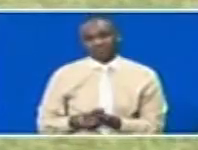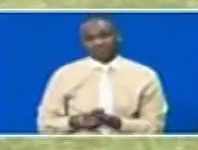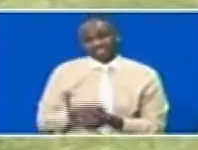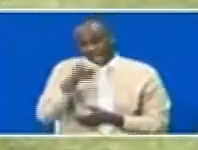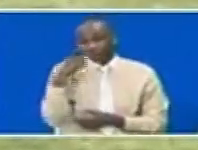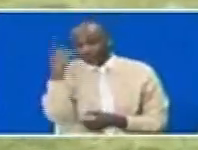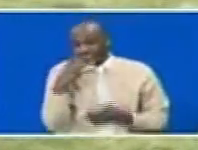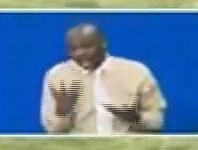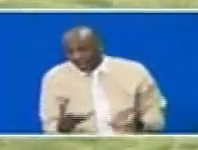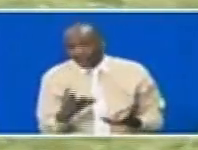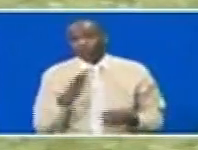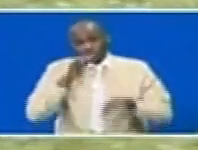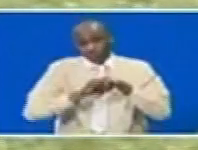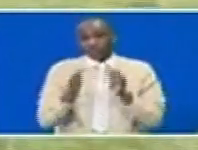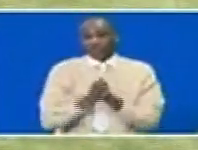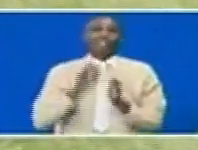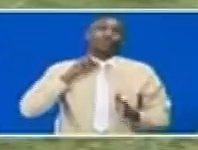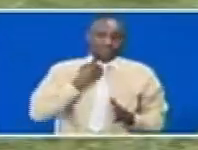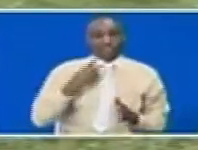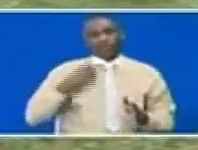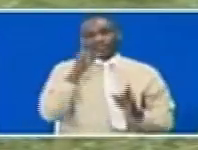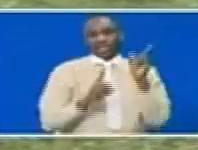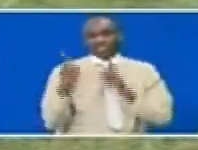Uzuri wa sura eti na utamu wa ngoma.